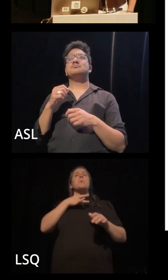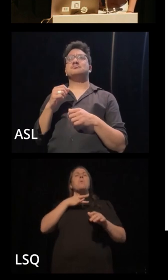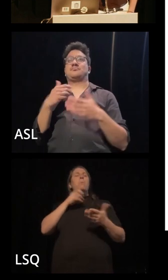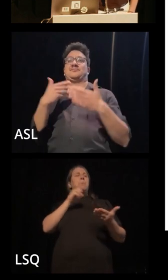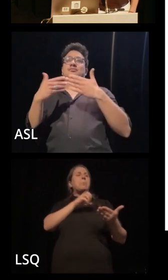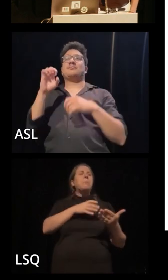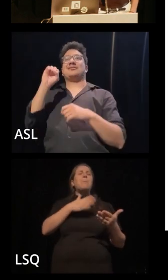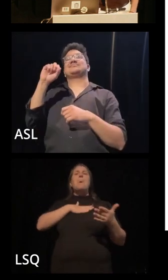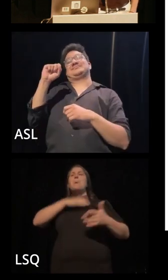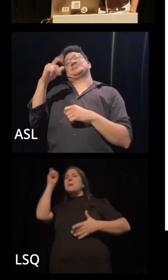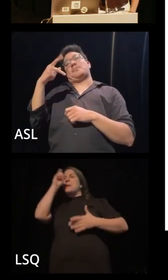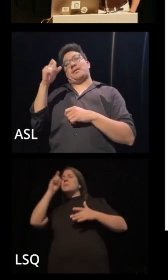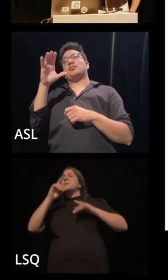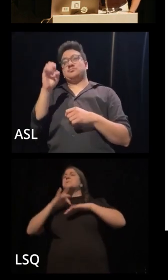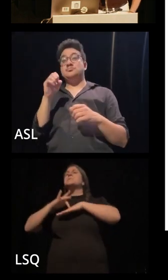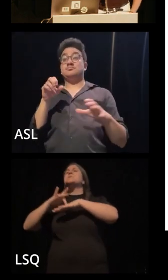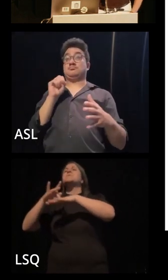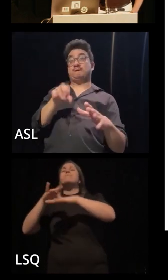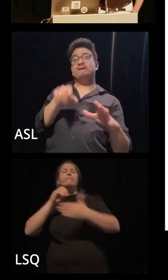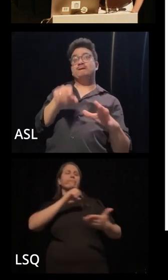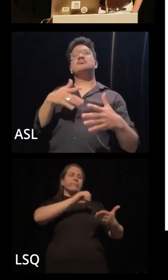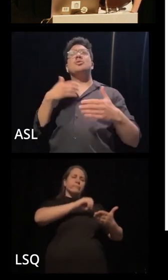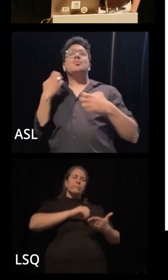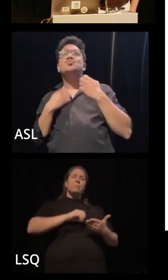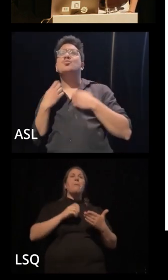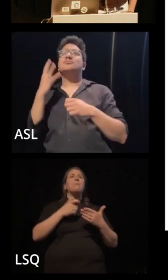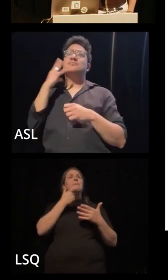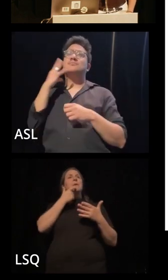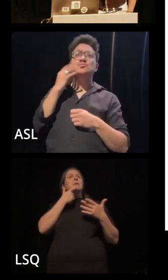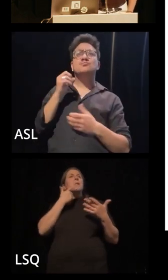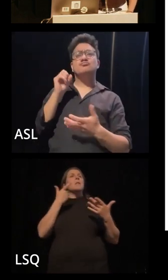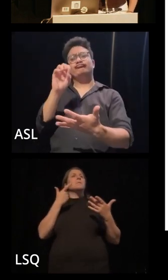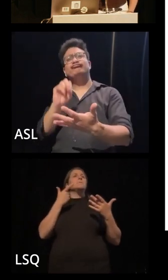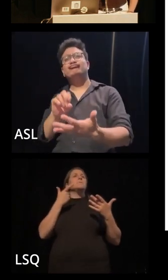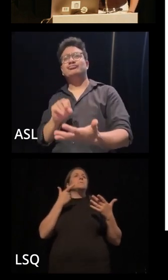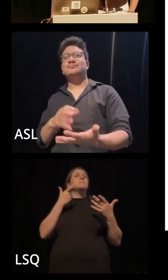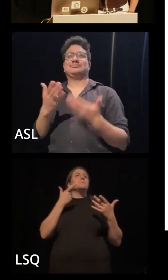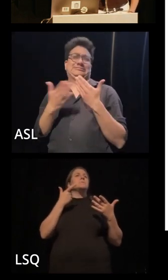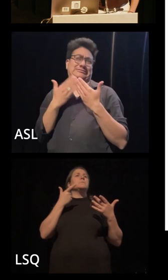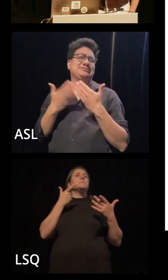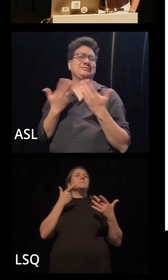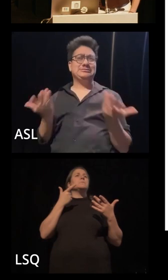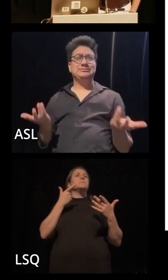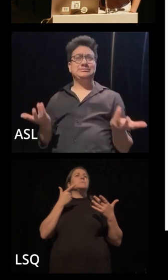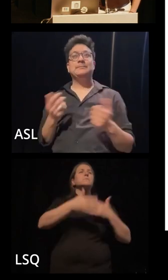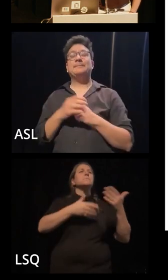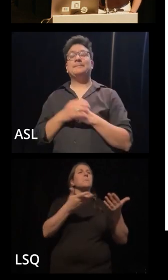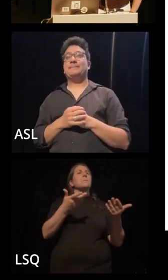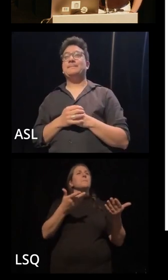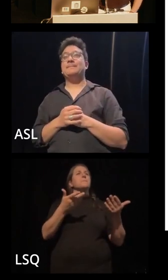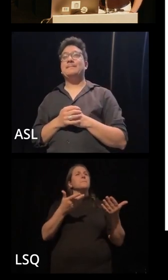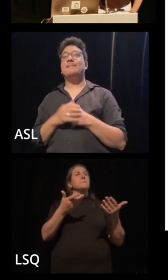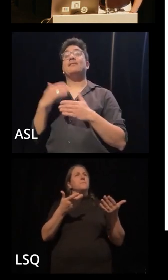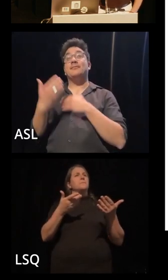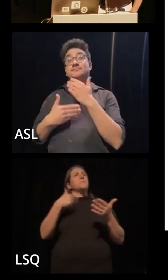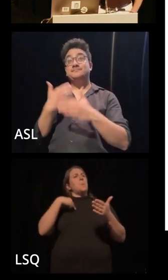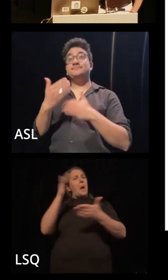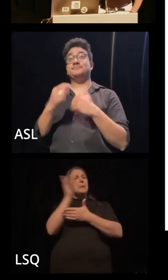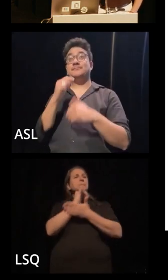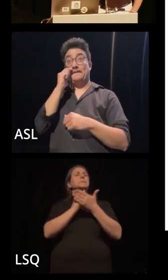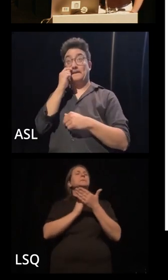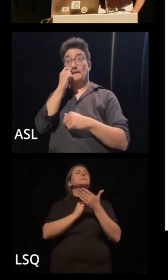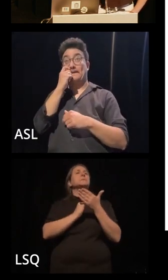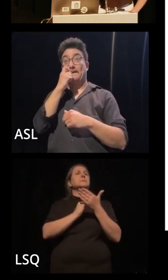leur expérience et leur goût. Les contributions ont également été utilisées dans les processus